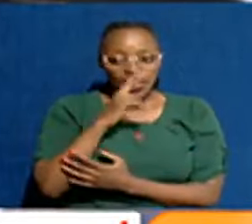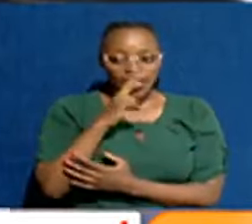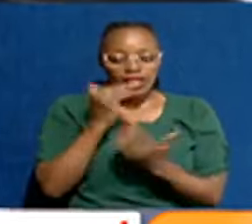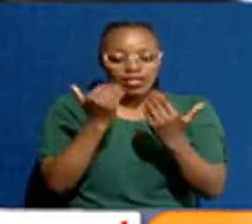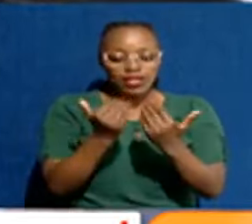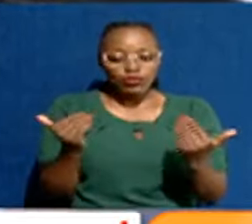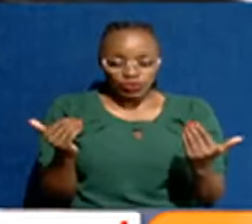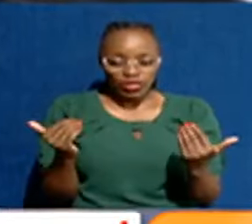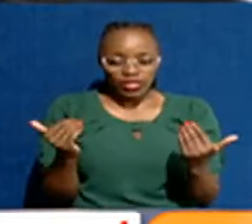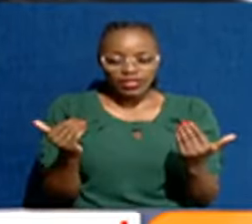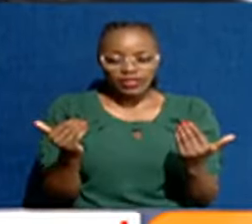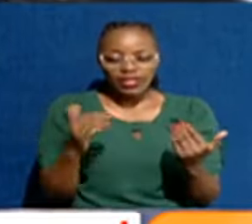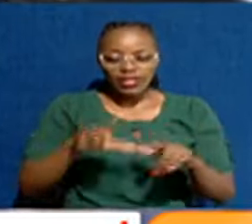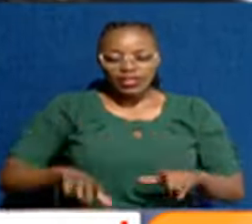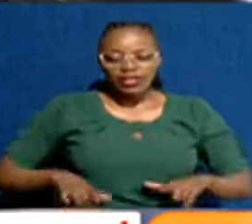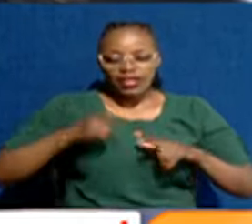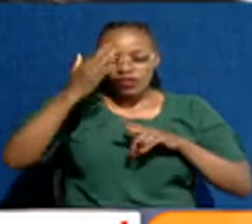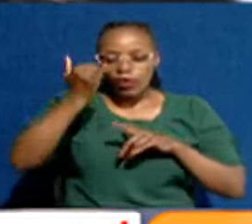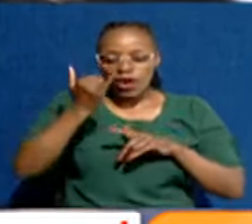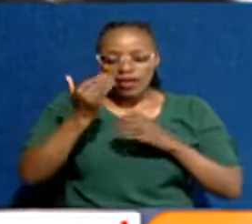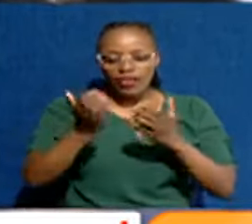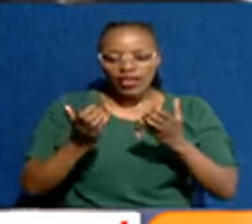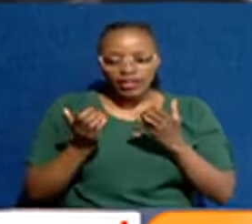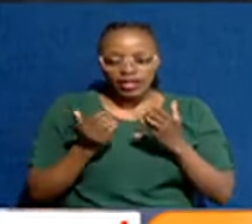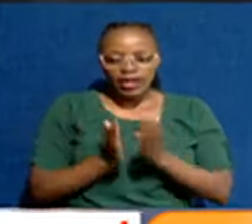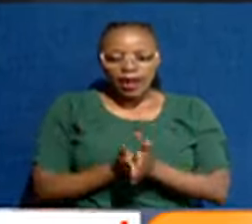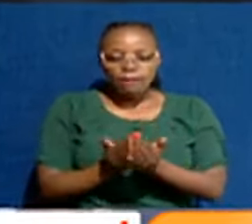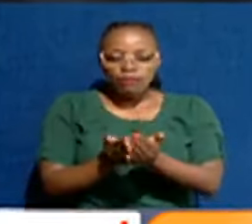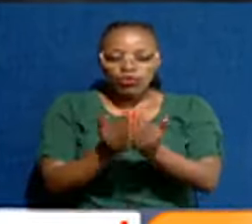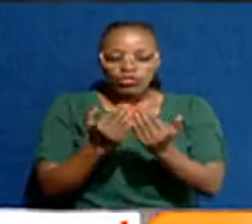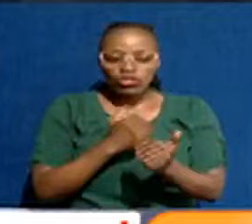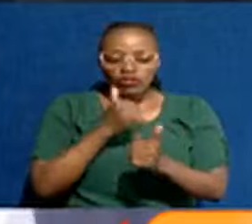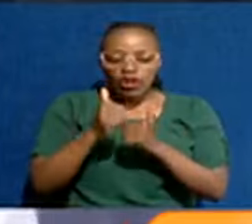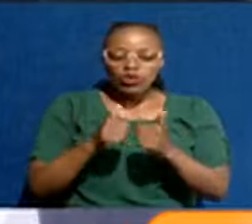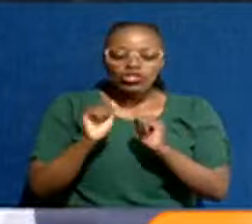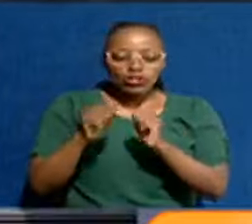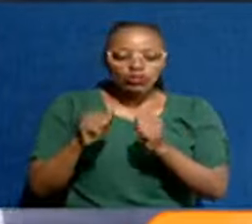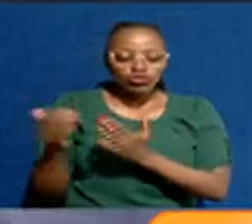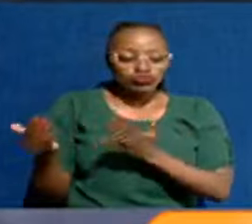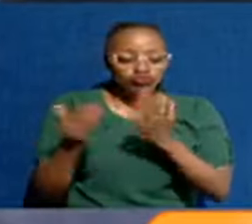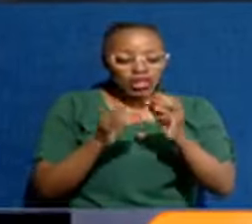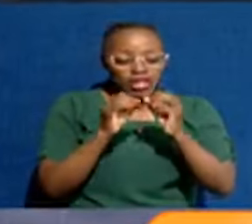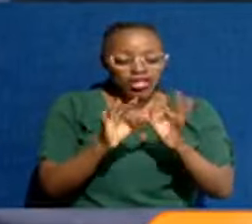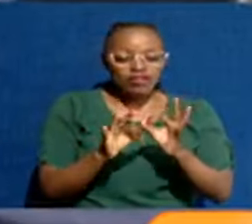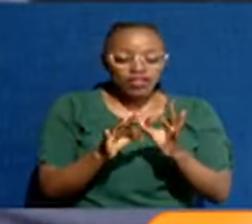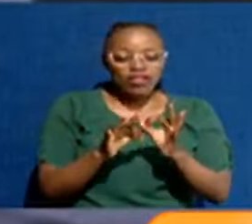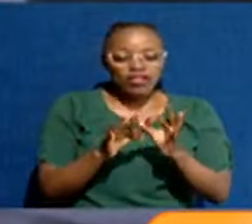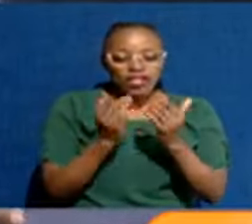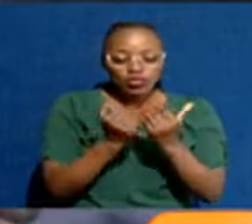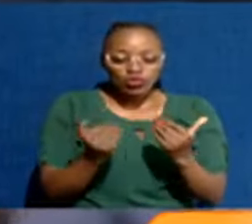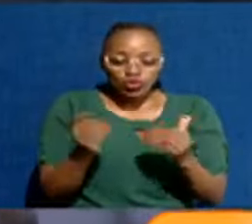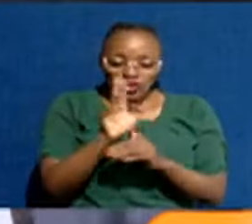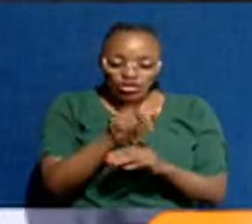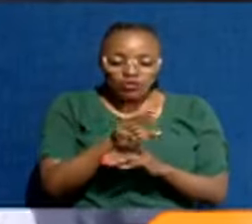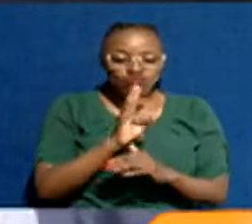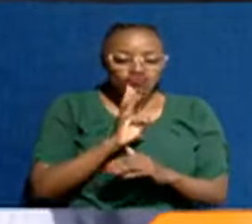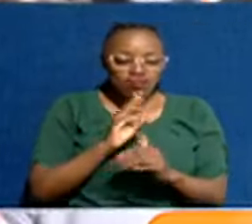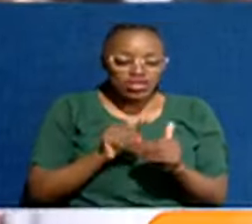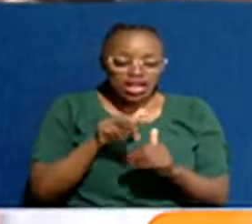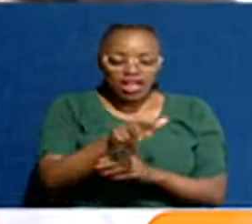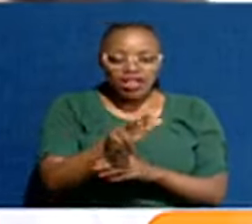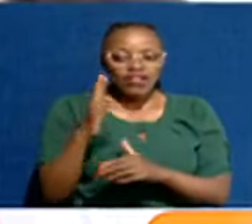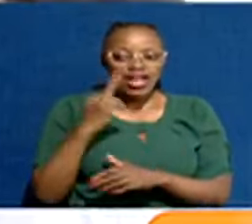watoto. Kwa sababu wanahitaji maboti ziwe ambazo zitawavusha. Na bila watoto kupita kwa hii maji, itakuwa ni hatari